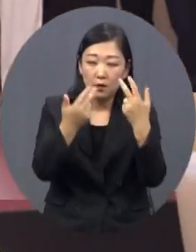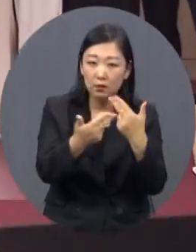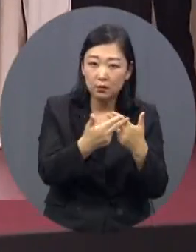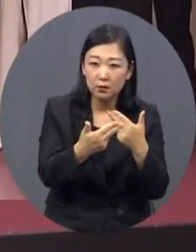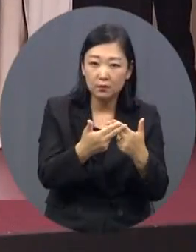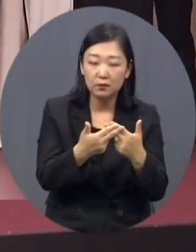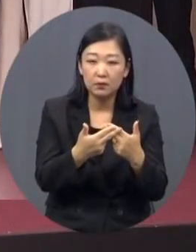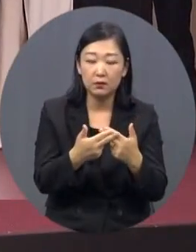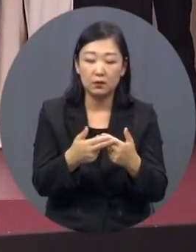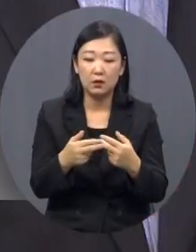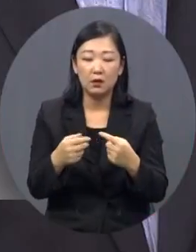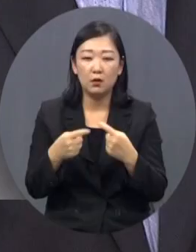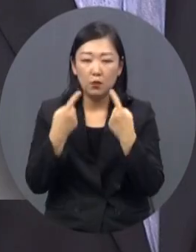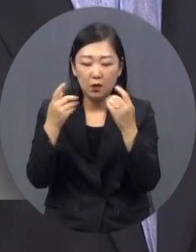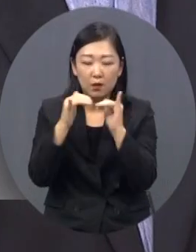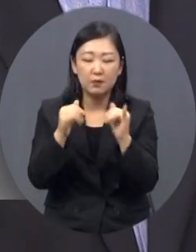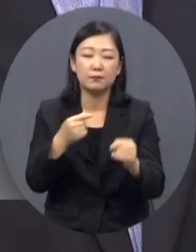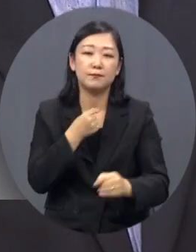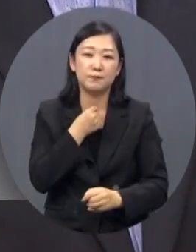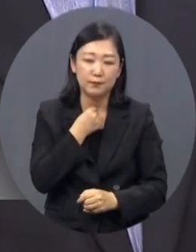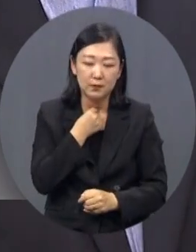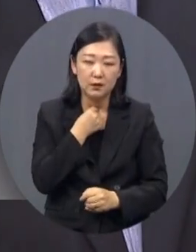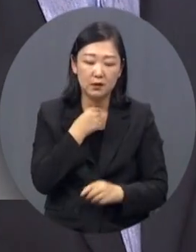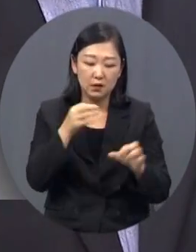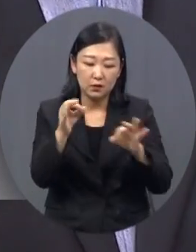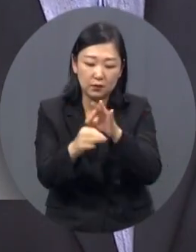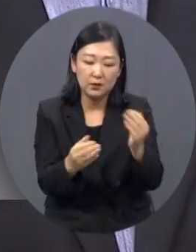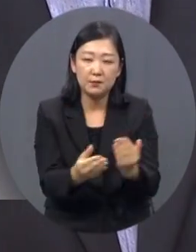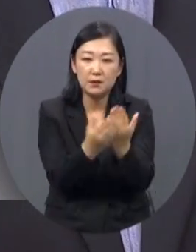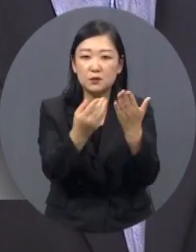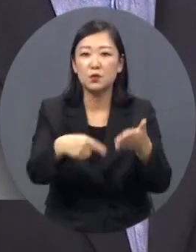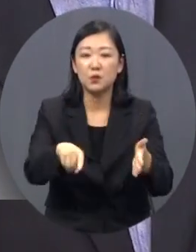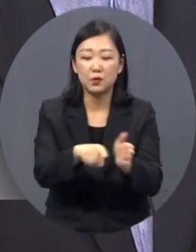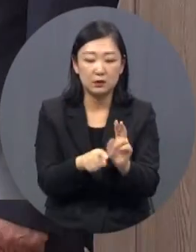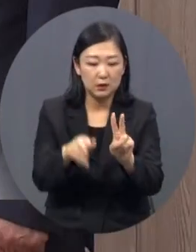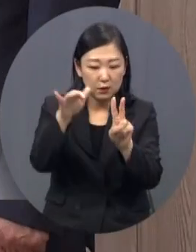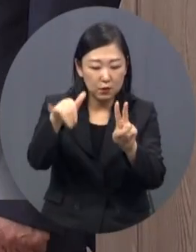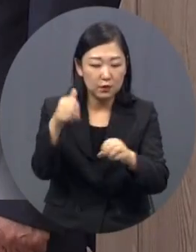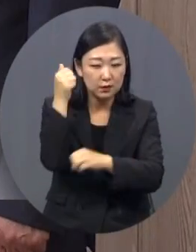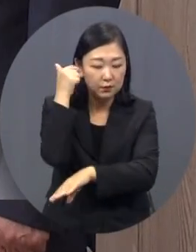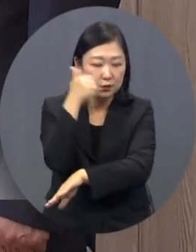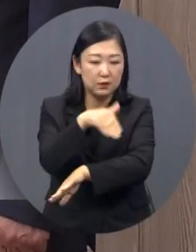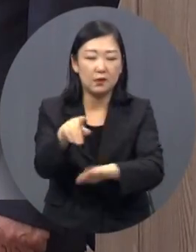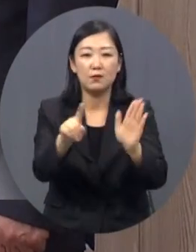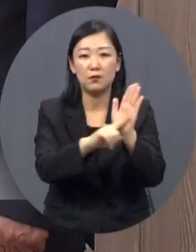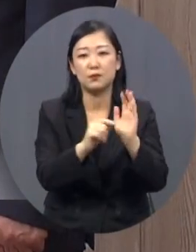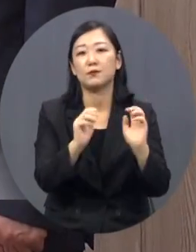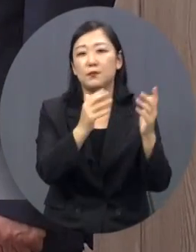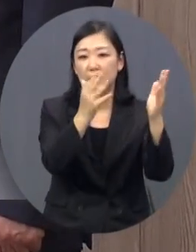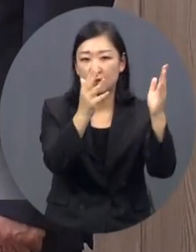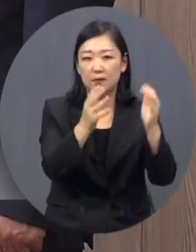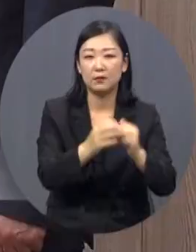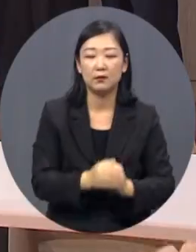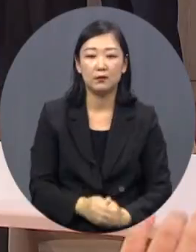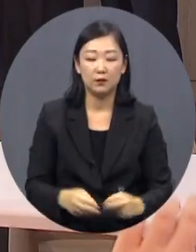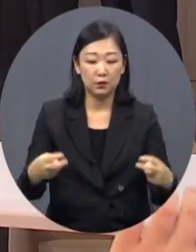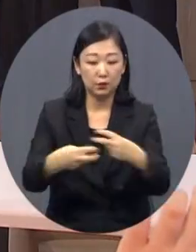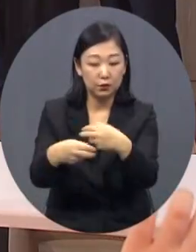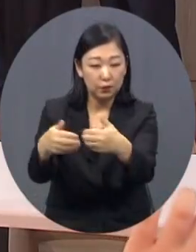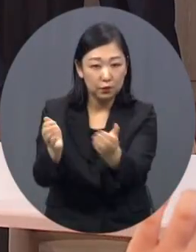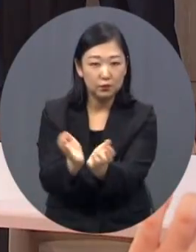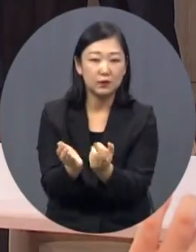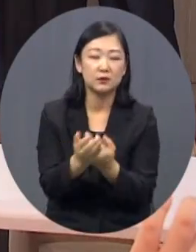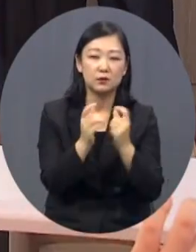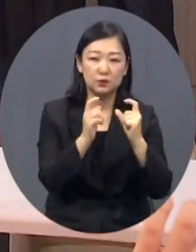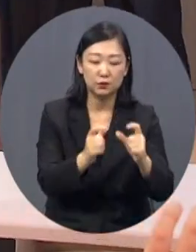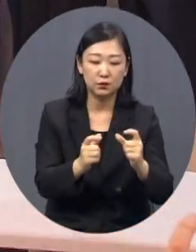제주 관광인의 염원이자 제주 지역 경제 발전을 위한 제2공항 기본계획 고시를 환영한다며 국토교통부와